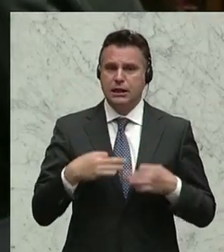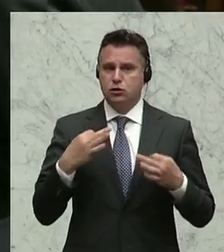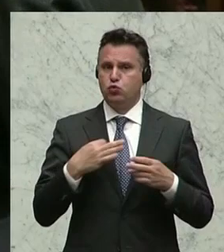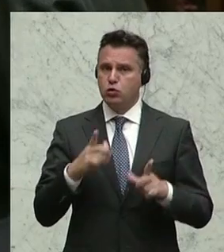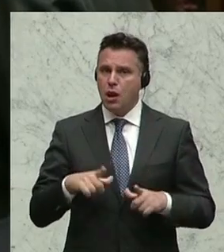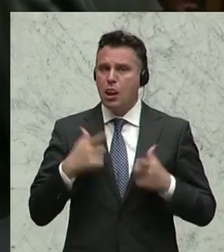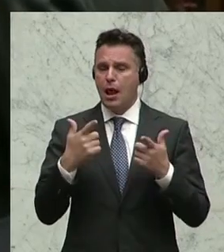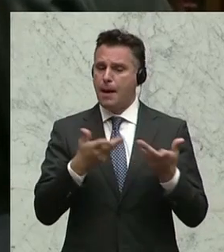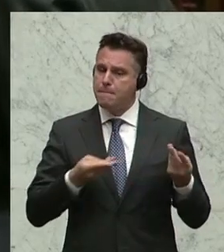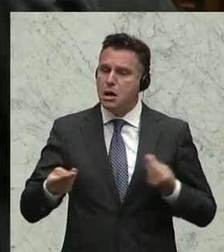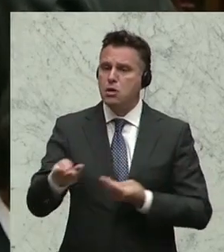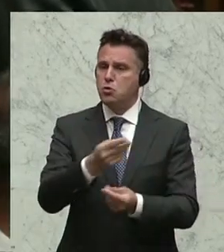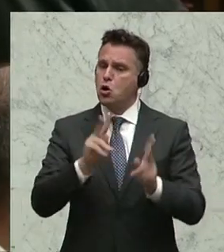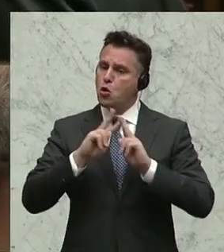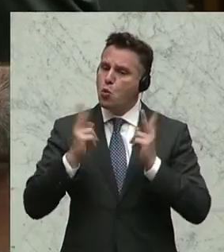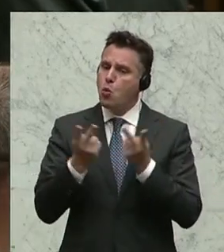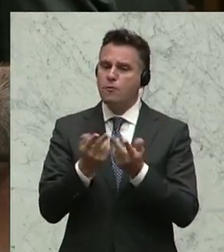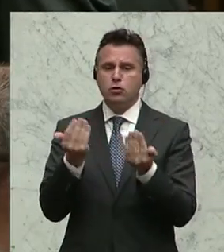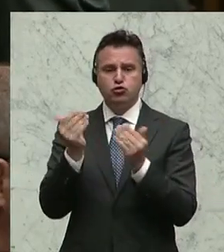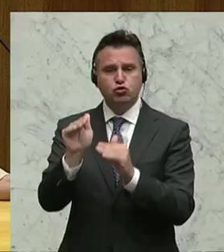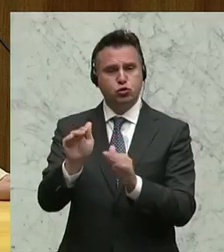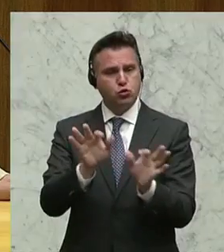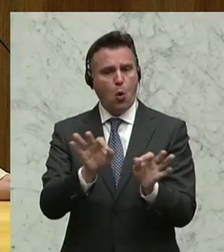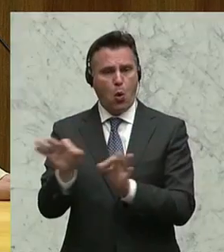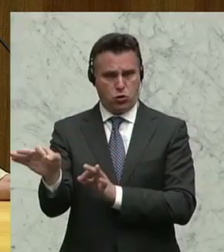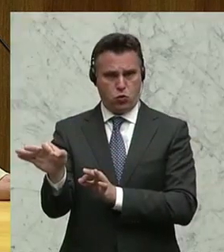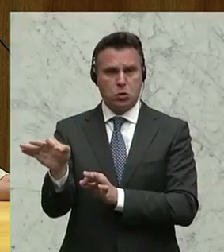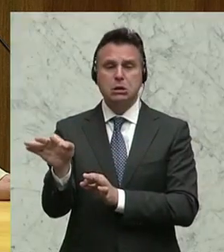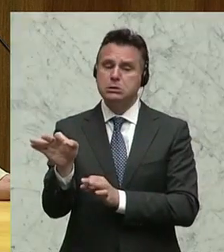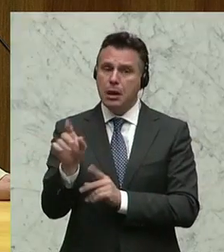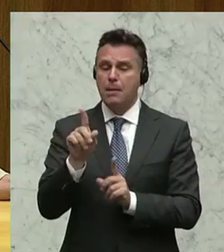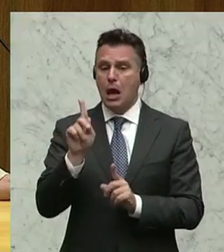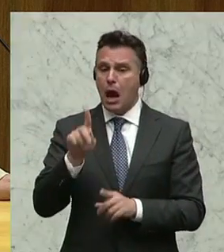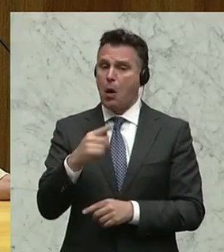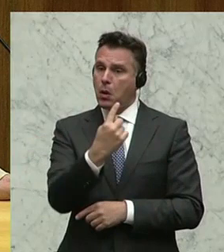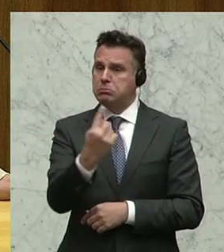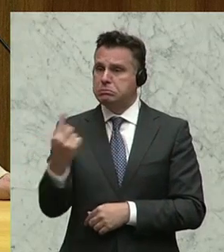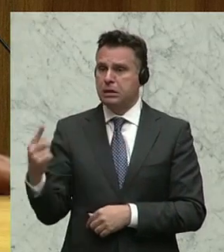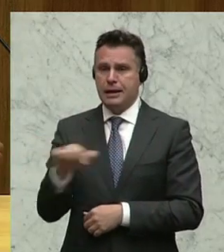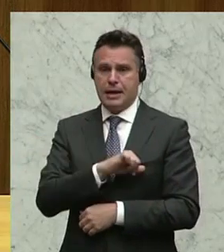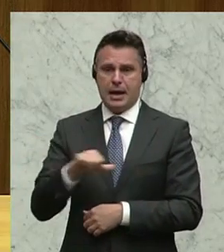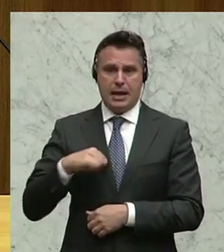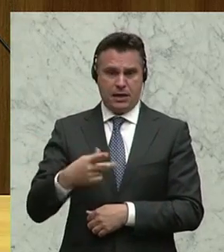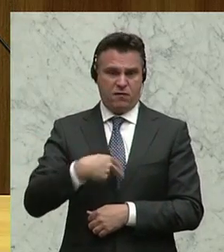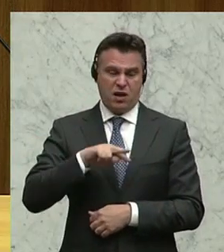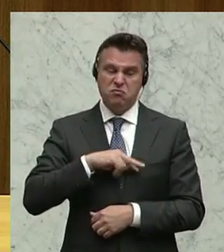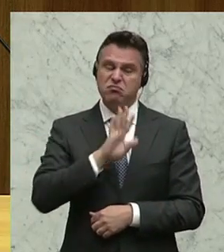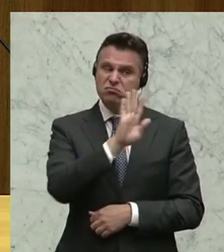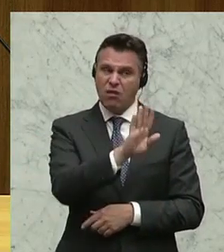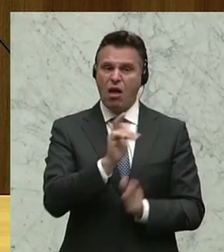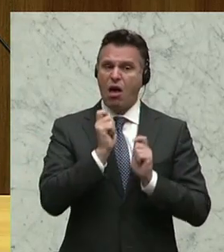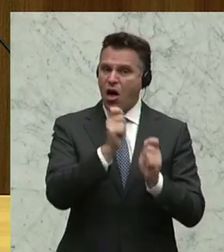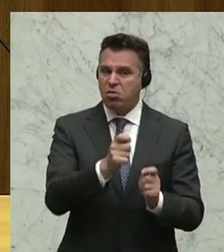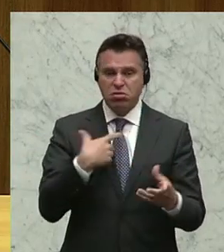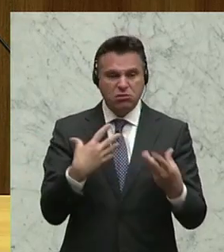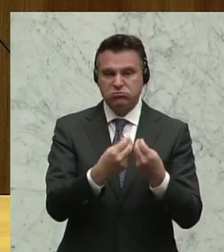um ein gesundes Leben zu führen und eine erhaltenswerte Umwelt zu haben, ist eigenverantwortlich. Und in diesem Sinne können wir diesem Antrag auch